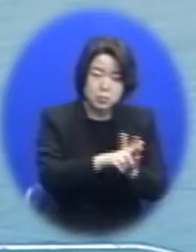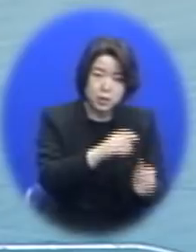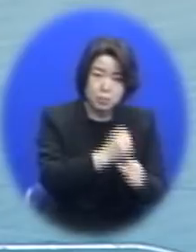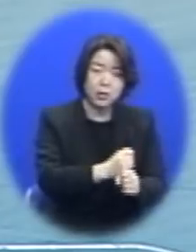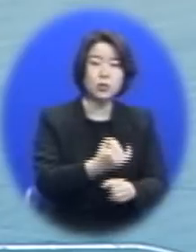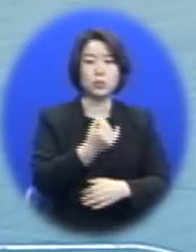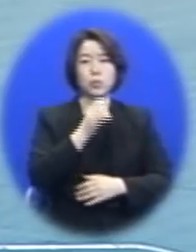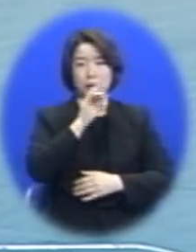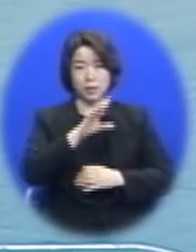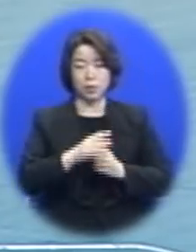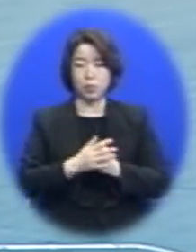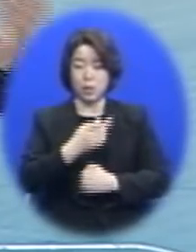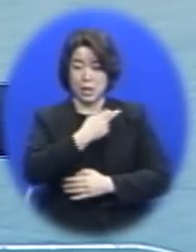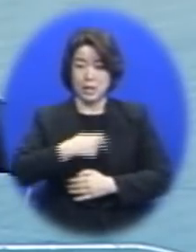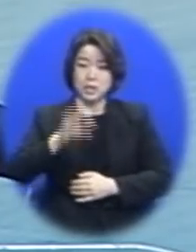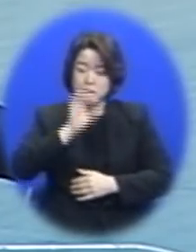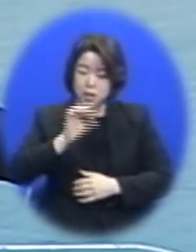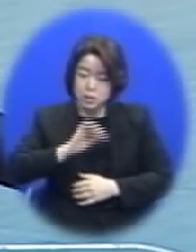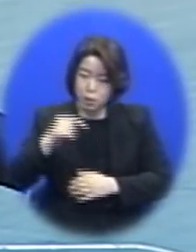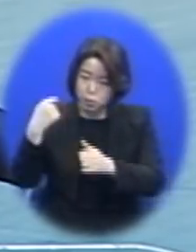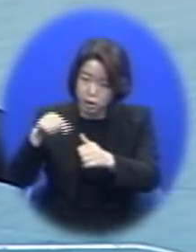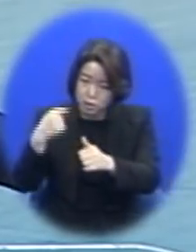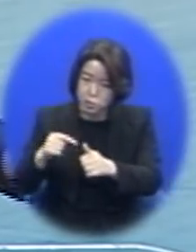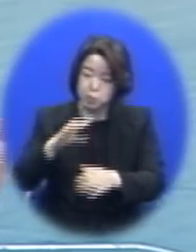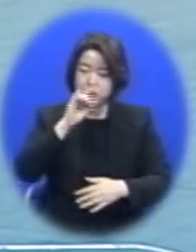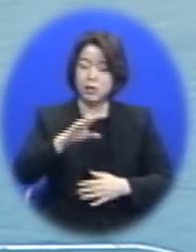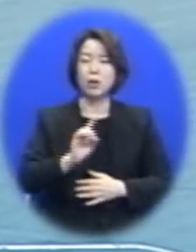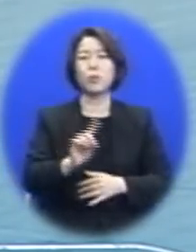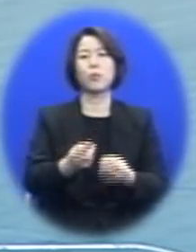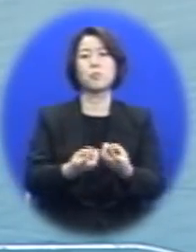제자 훈련을 시켜도 안되는 것이 어떻게 됐냐